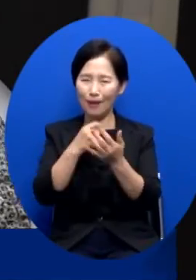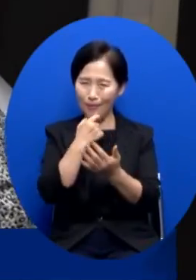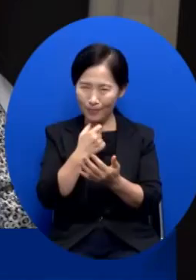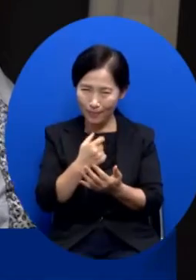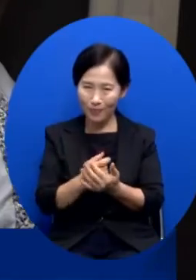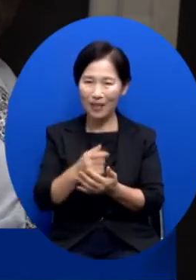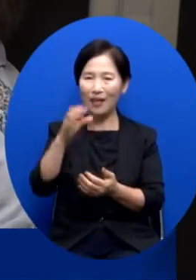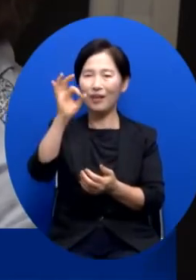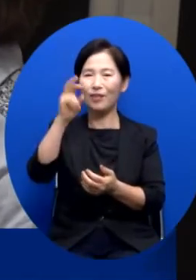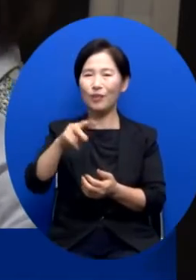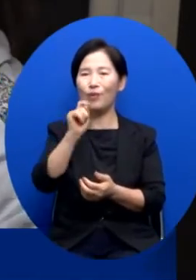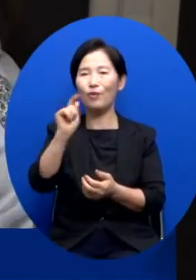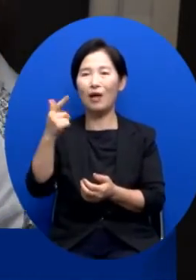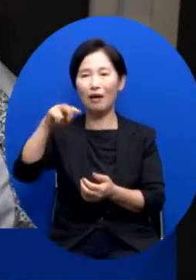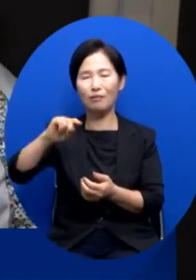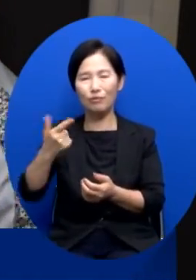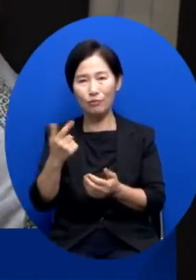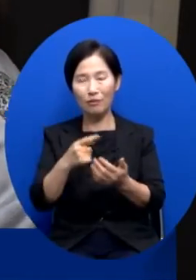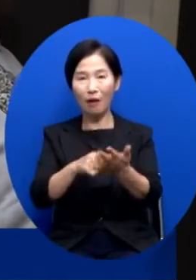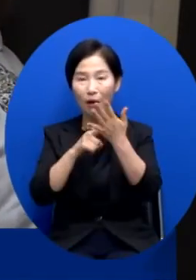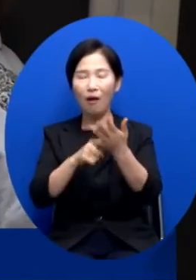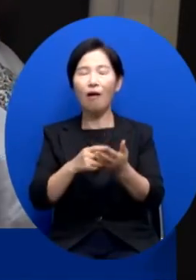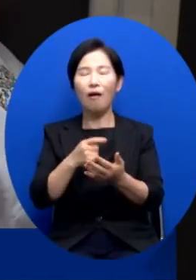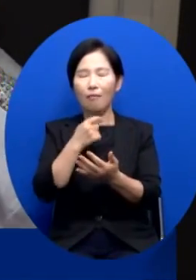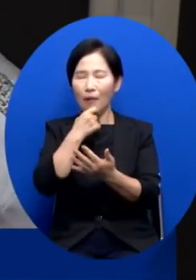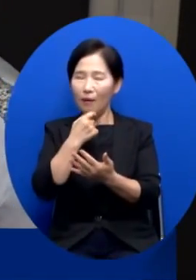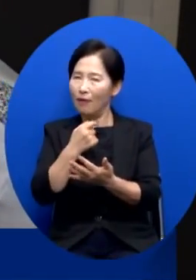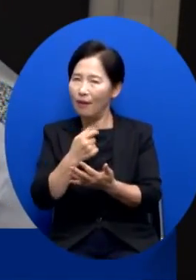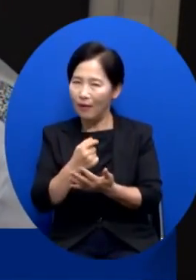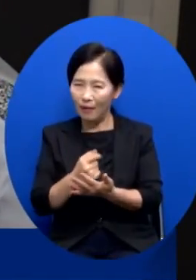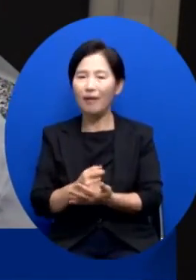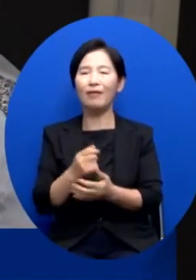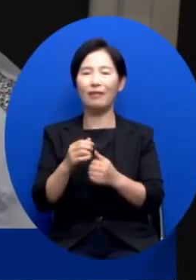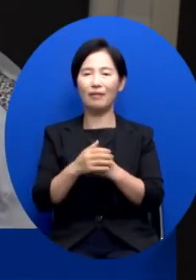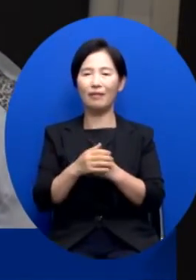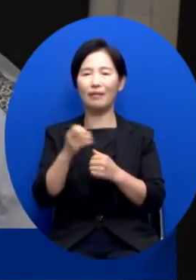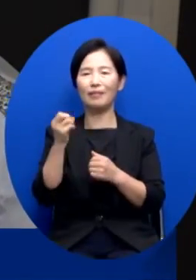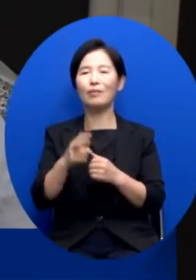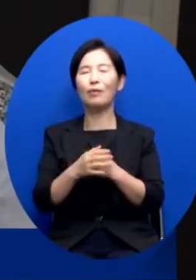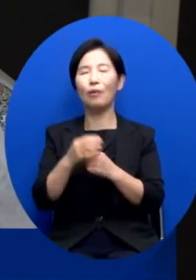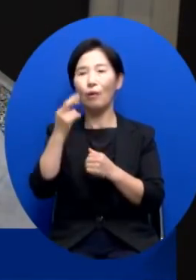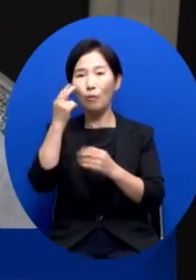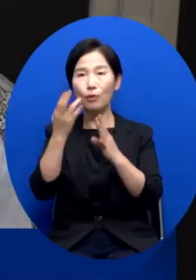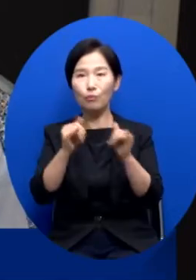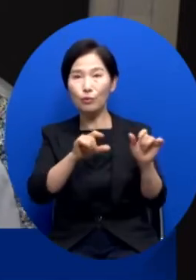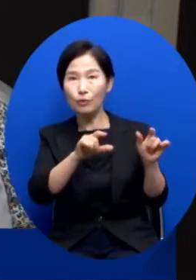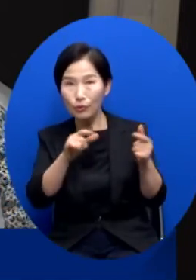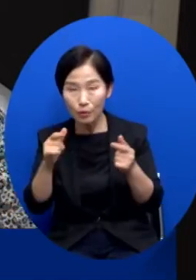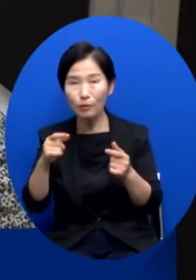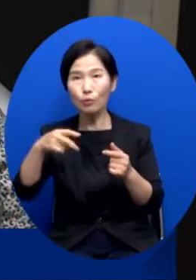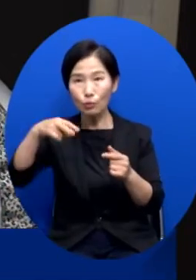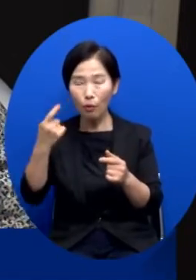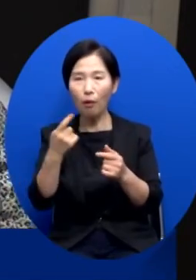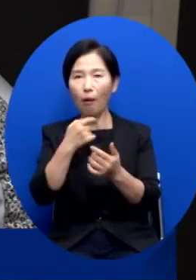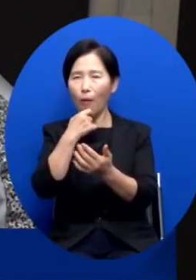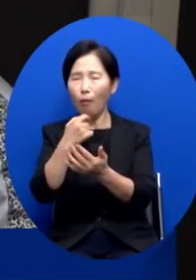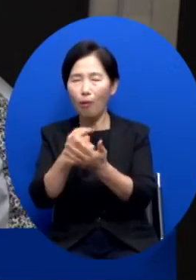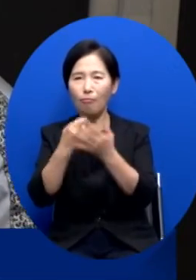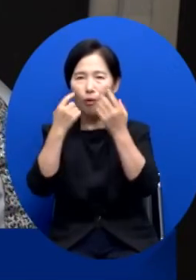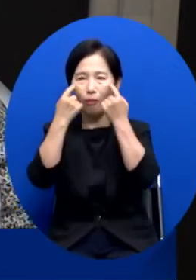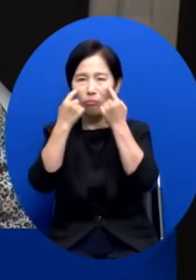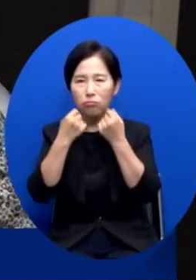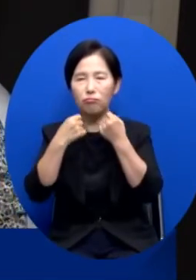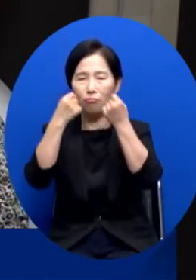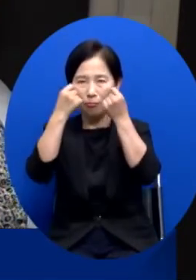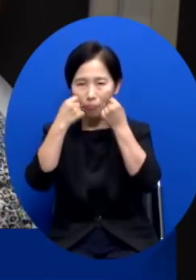유관순 나올 때 진짜 뭉클했어요. 하고 여기 미국 분들 보시는 분들도 막 눈물 흘리고 그러시더라고요.